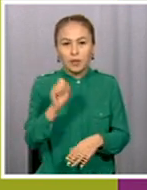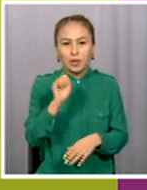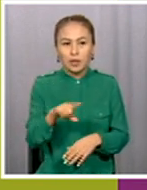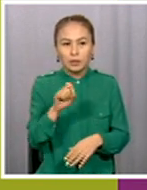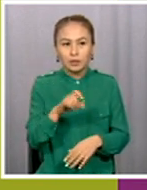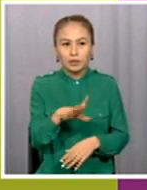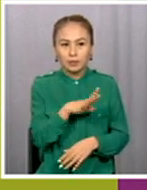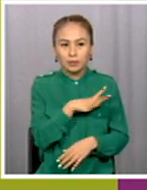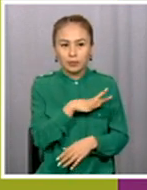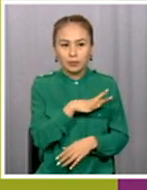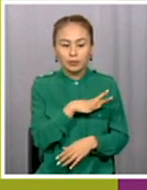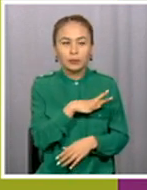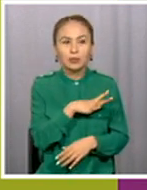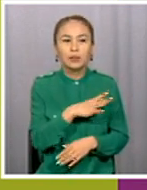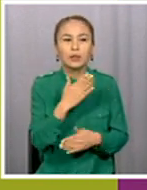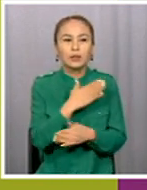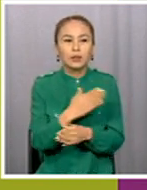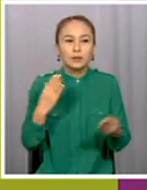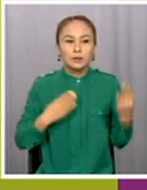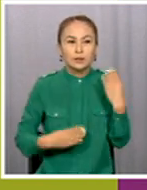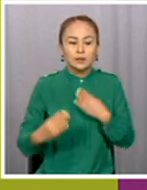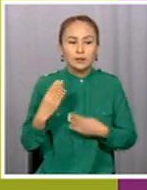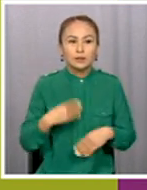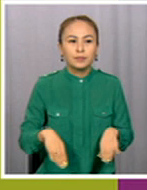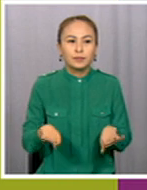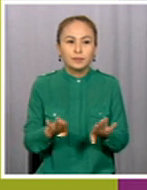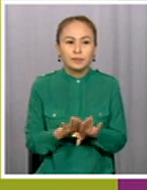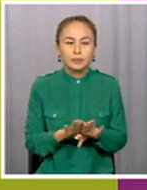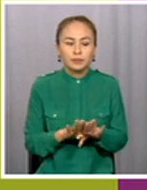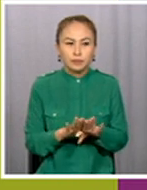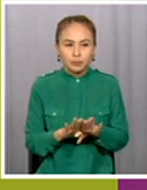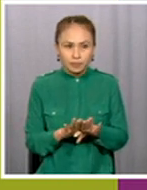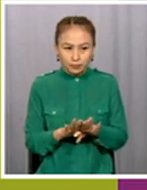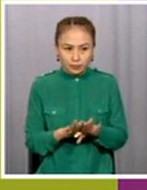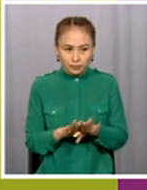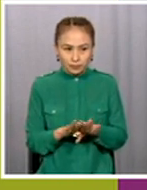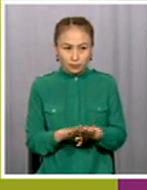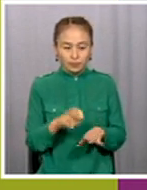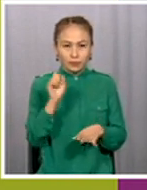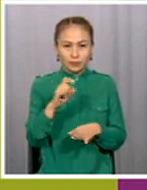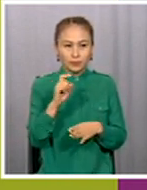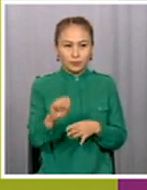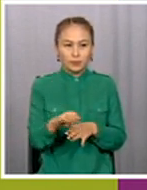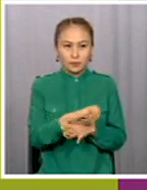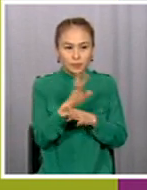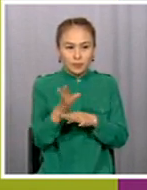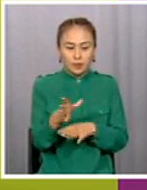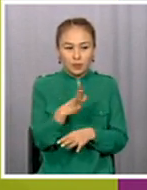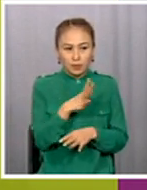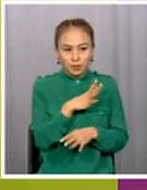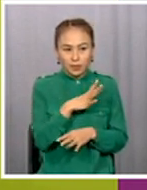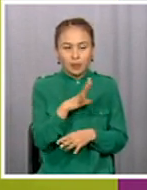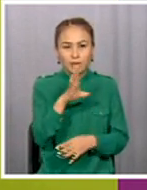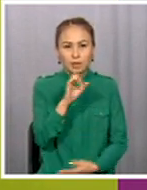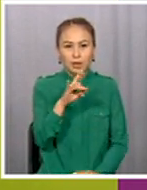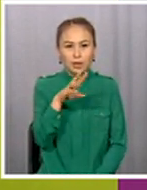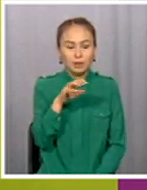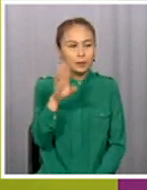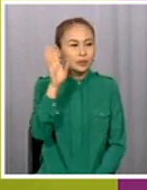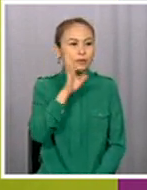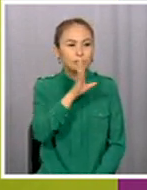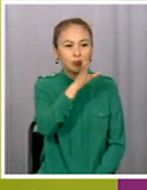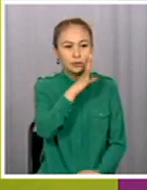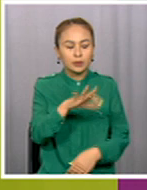зерленген. Көсемнің киімі асыл бұйымдармен, алтын әшекейлермен безендірілген. Ал сармат әйелінің